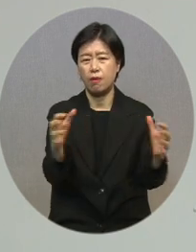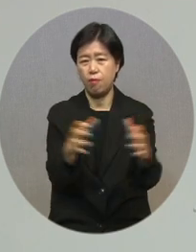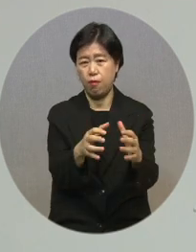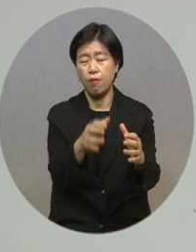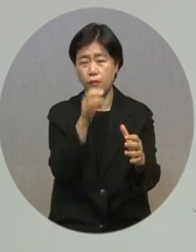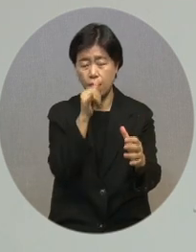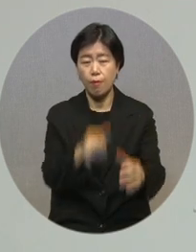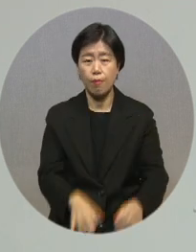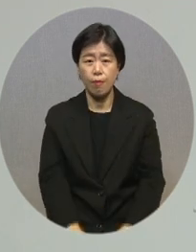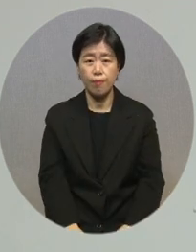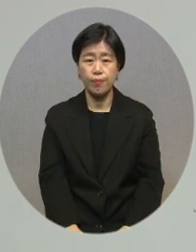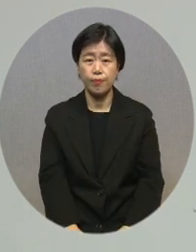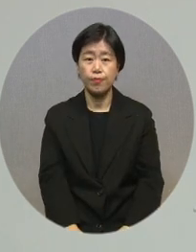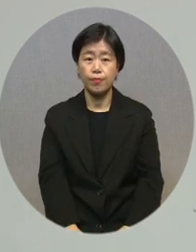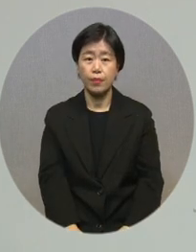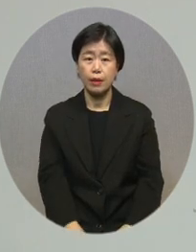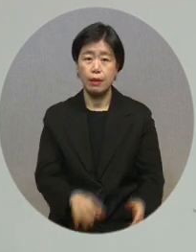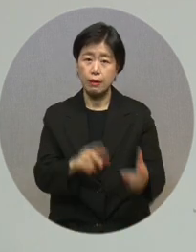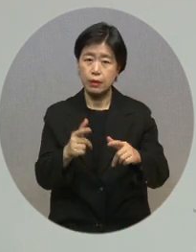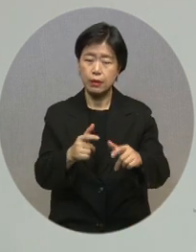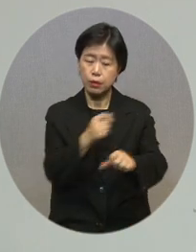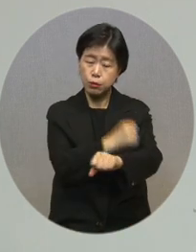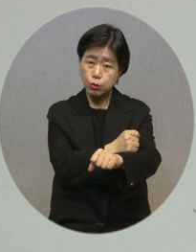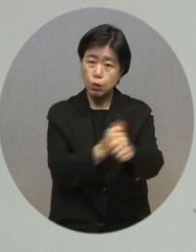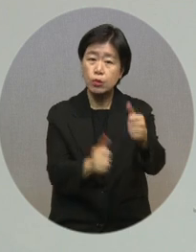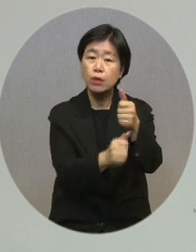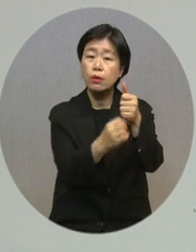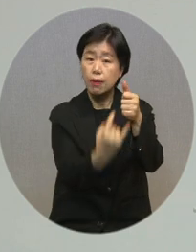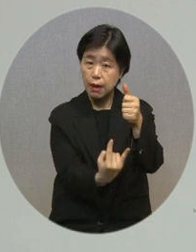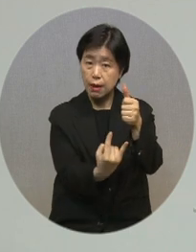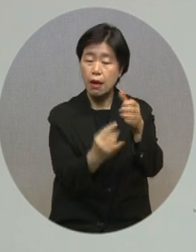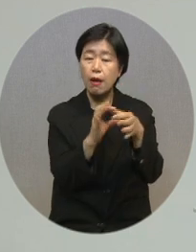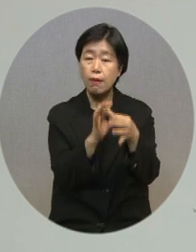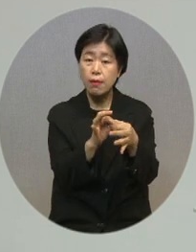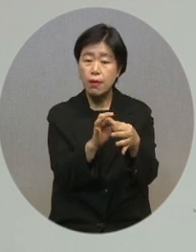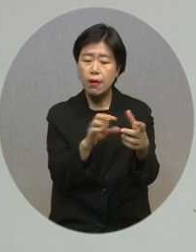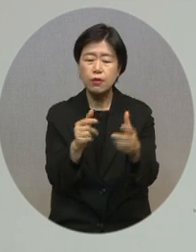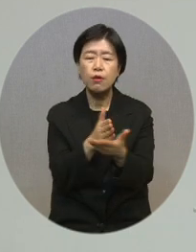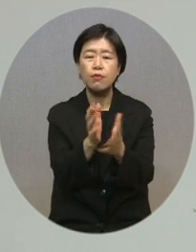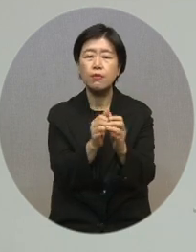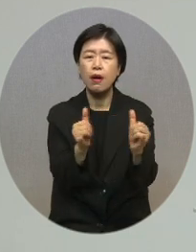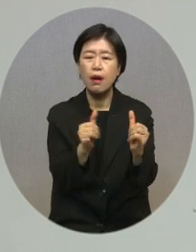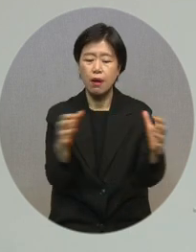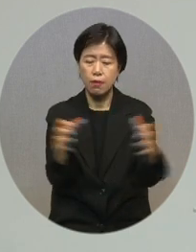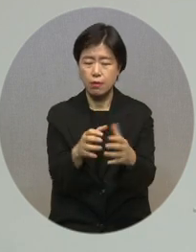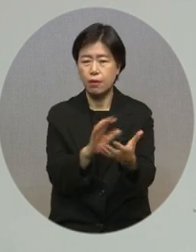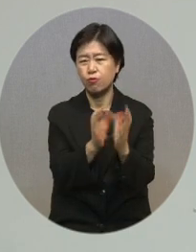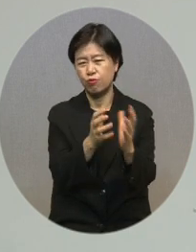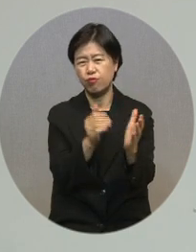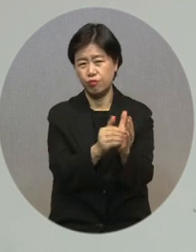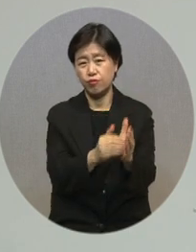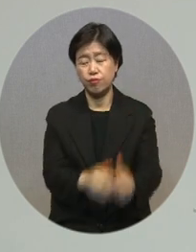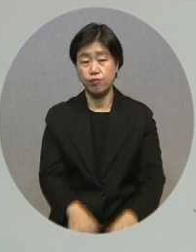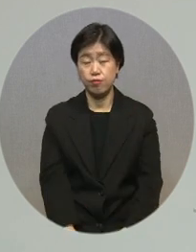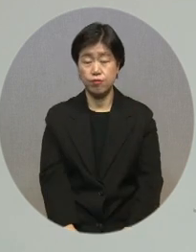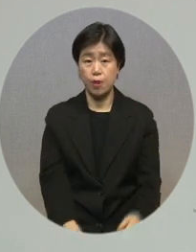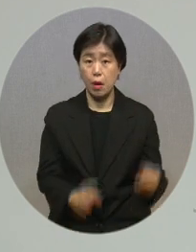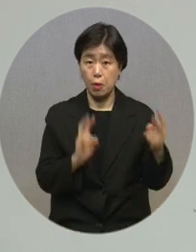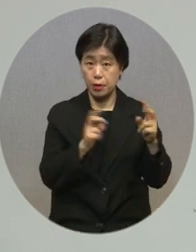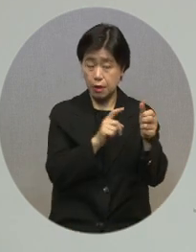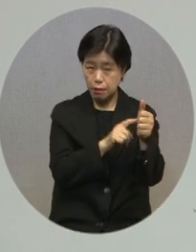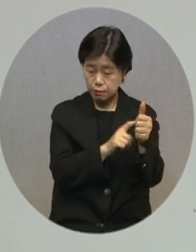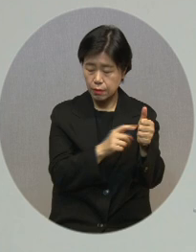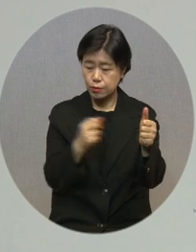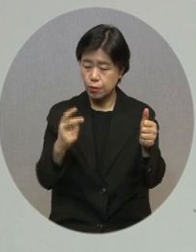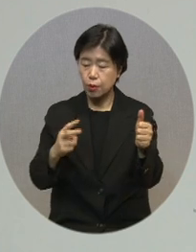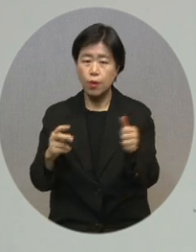상생임금위원회라든가 경제사회노동위원회의 그 전문가 논의를 중심으로 이루어져 왔고요. 네. 노사정 사회적 대화는 좀